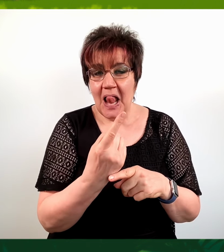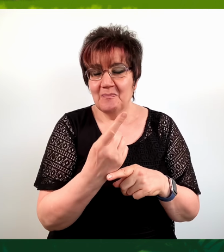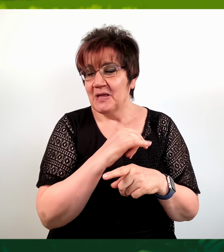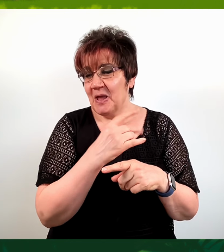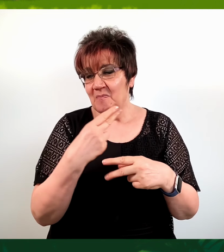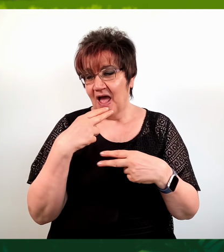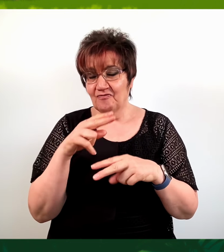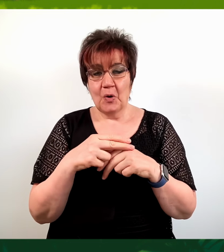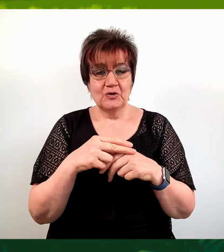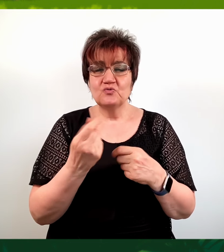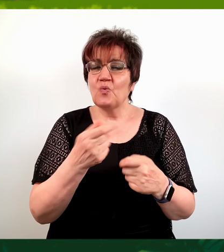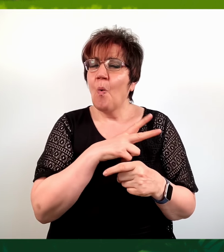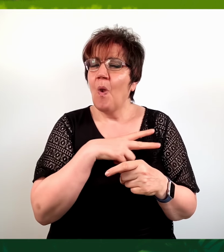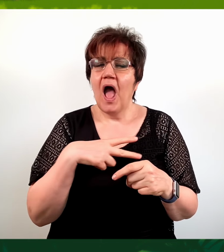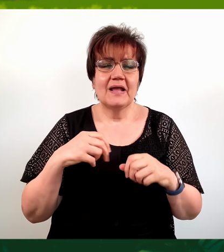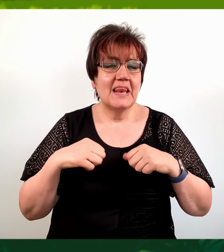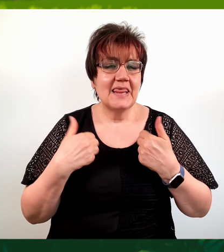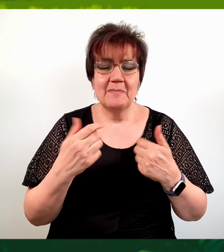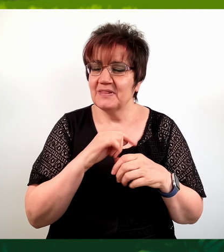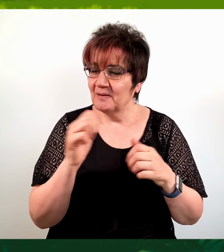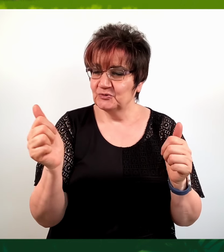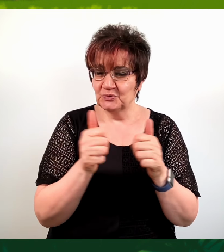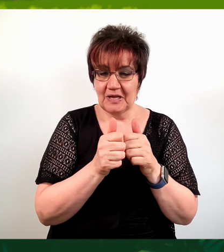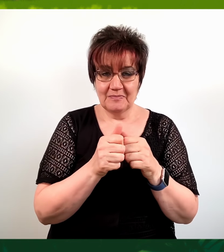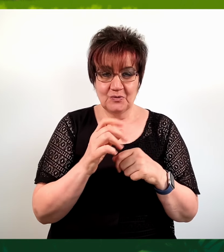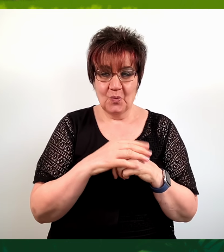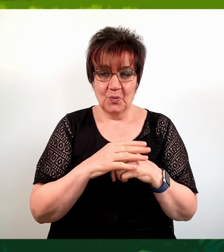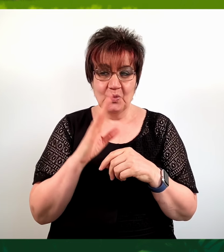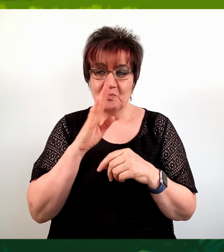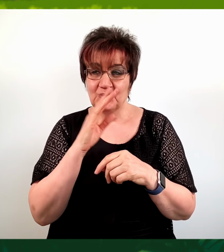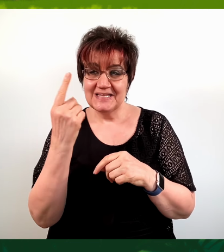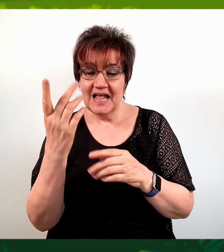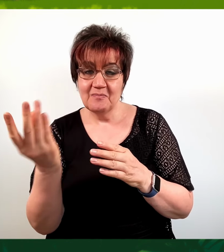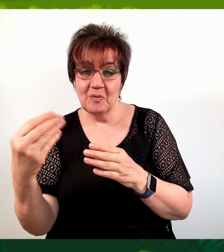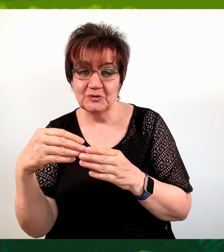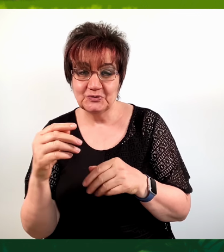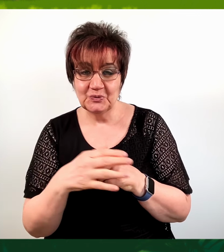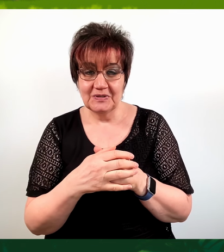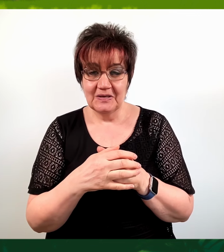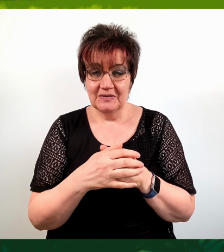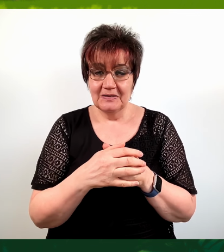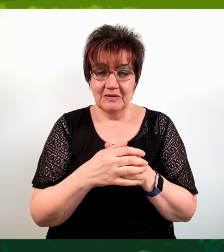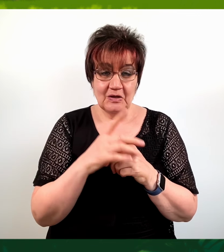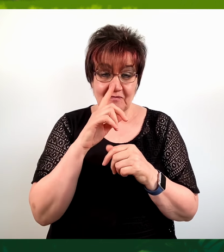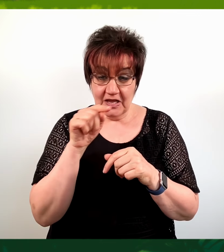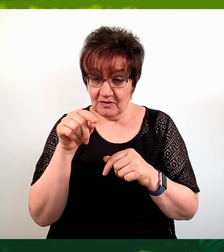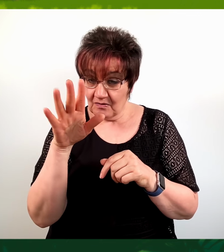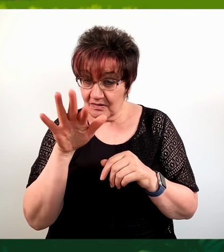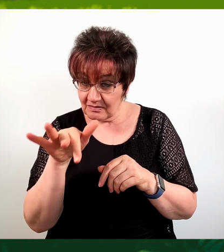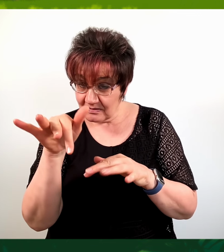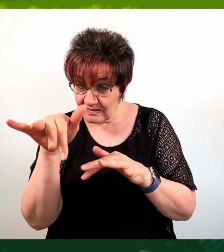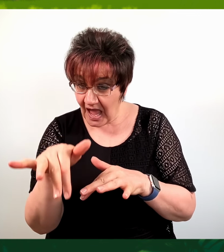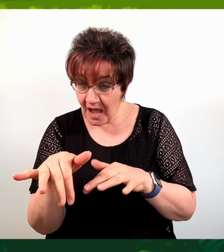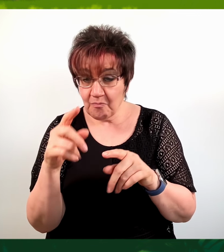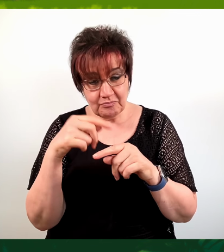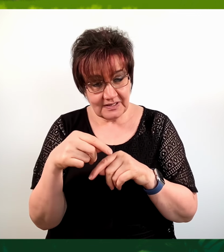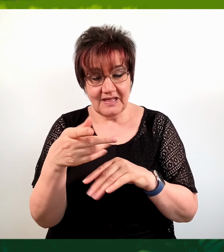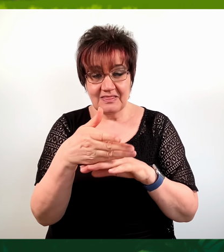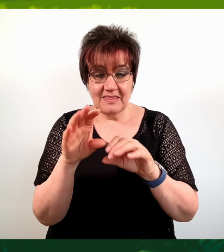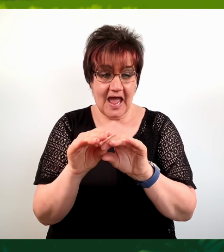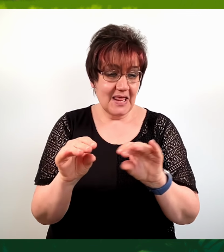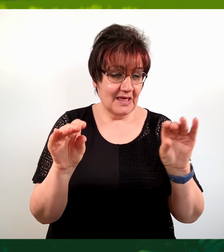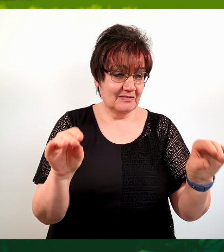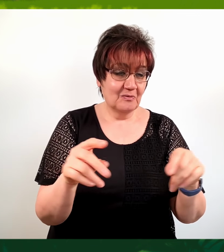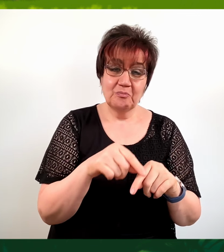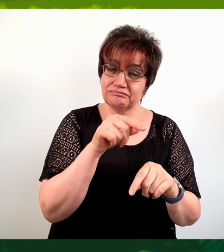und die Mutter fügte hinzu, »Was die eine hat, soll's mit der anderen teilen.« So